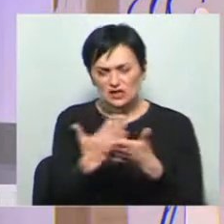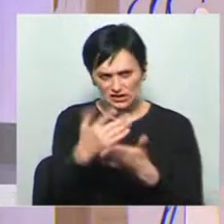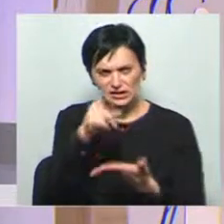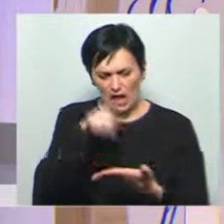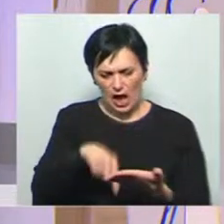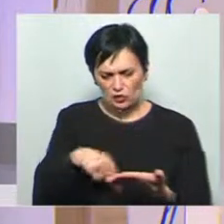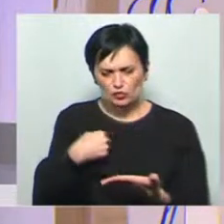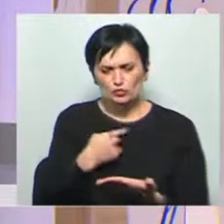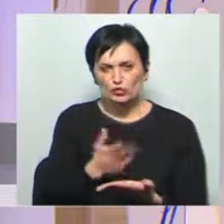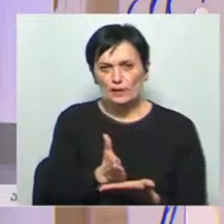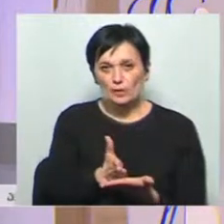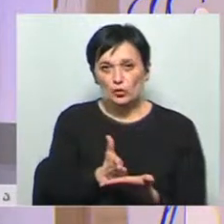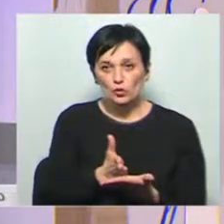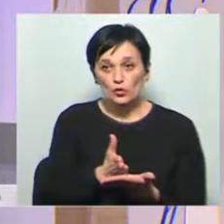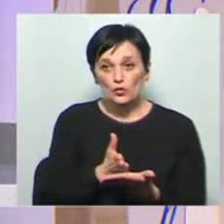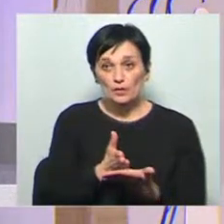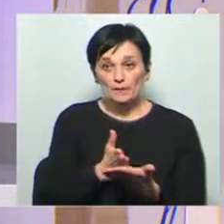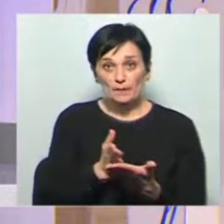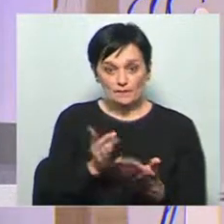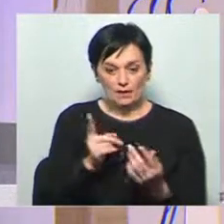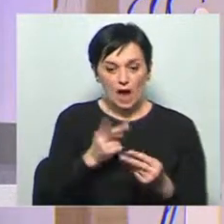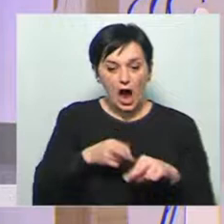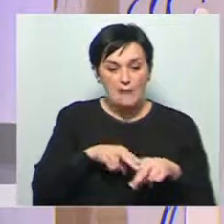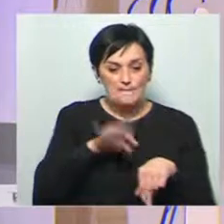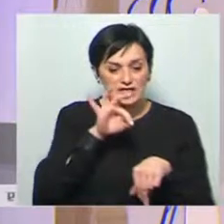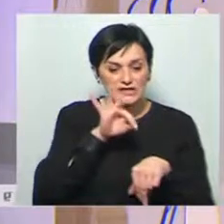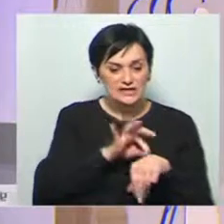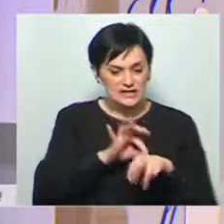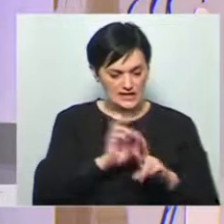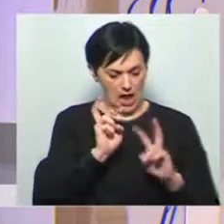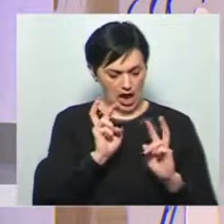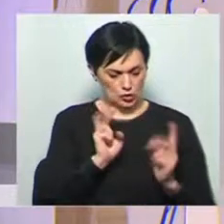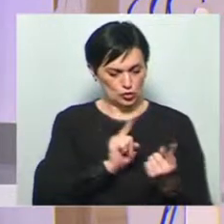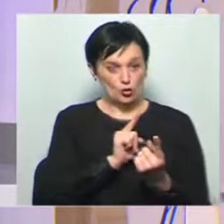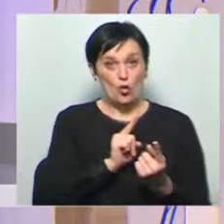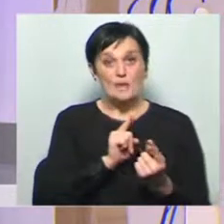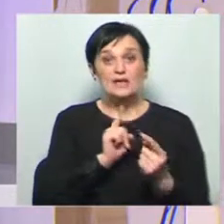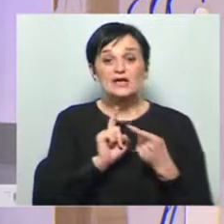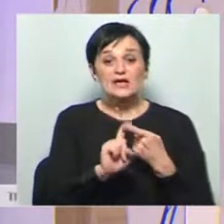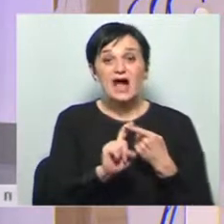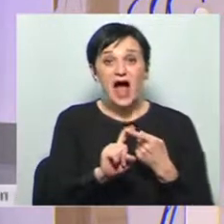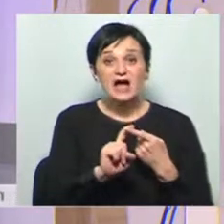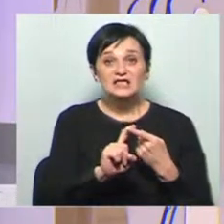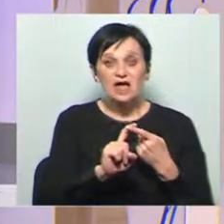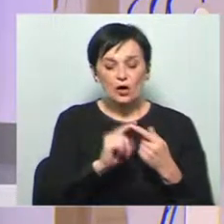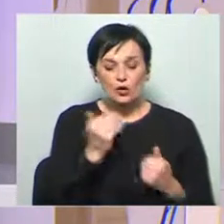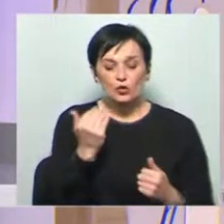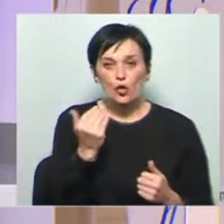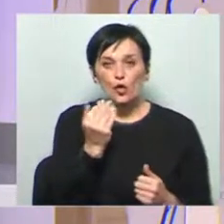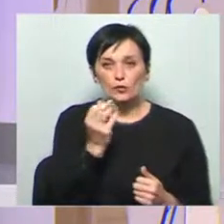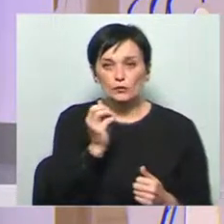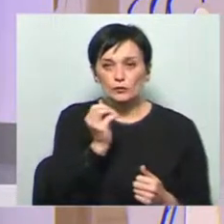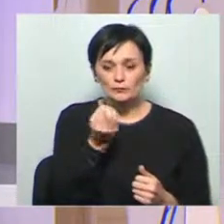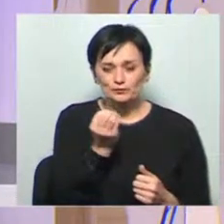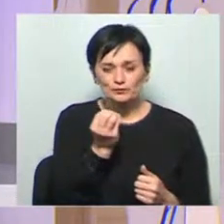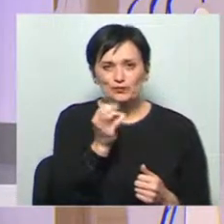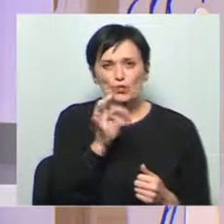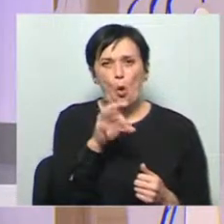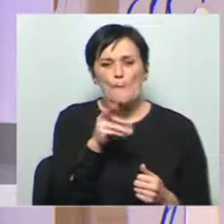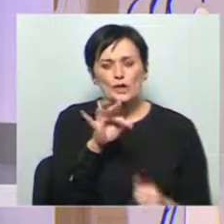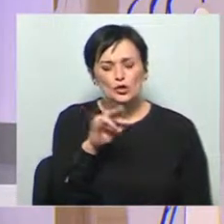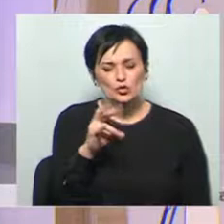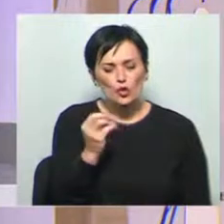ვარ, პირისპირ აღმოჩნდა ამ დიაგნოსთან, განსაკუთრებით აი ომიკრონის ტალღის მერე მასობრივად